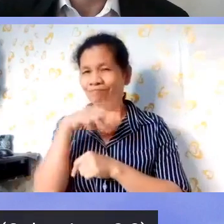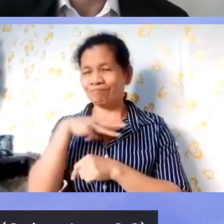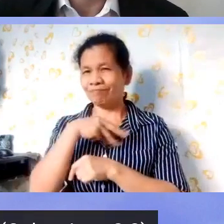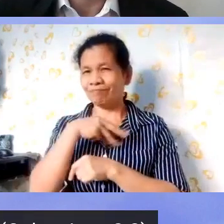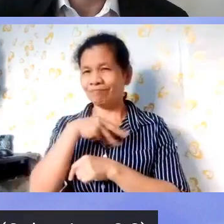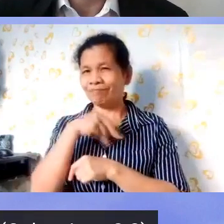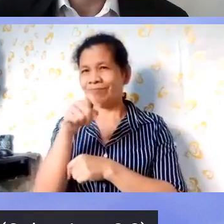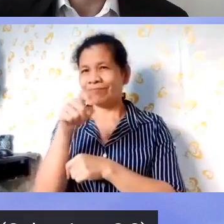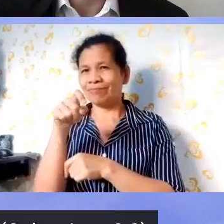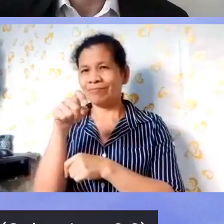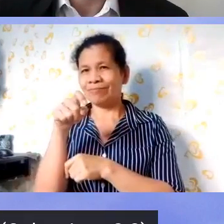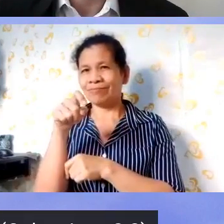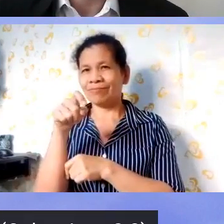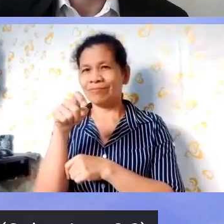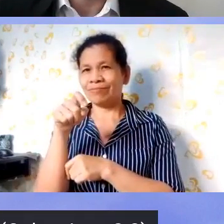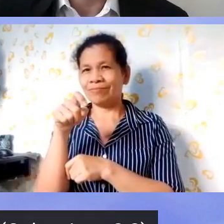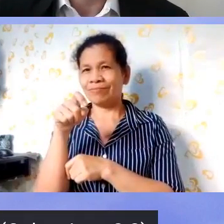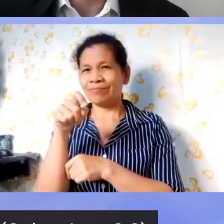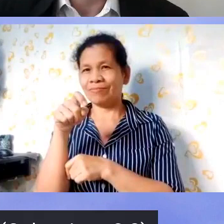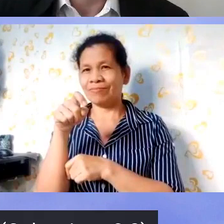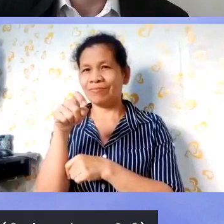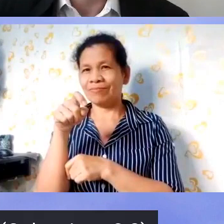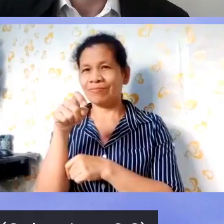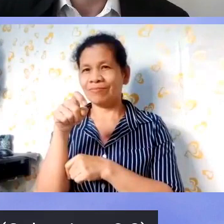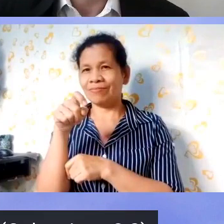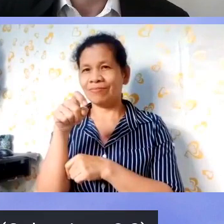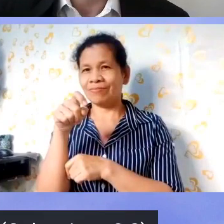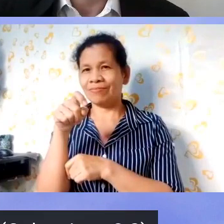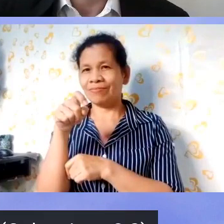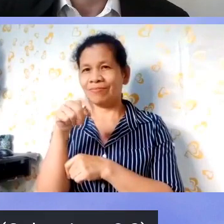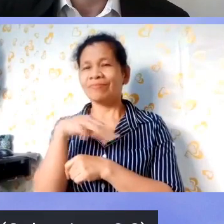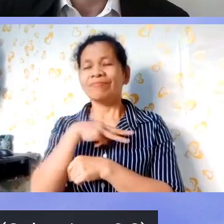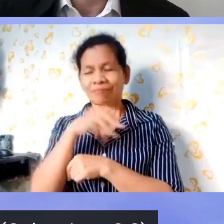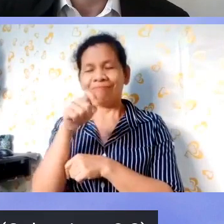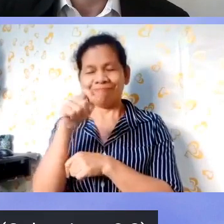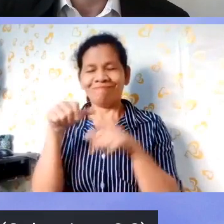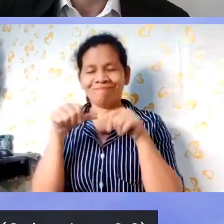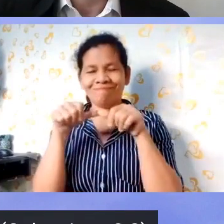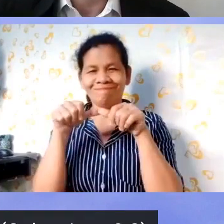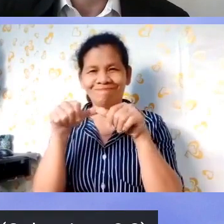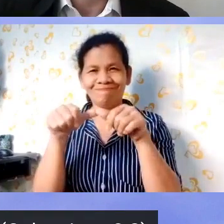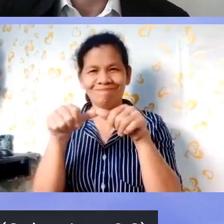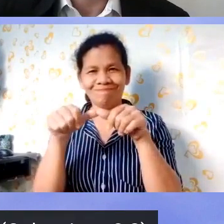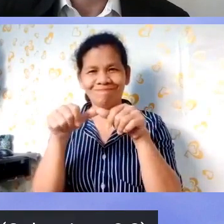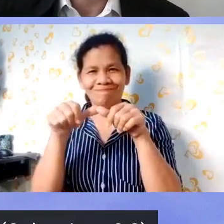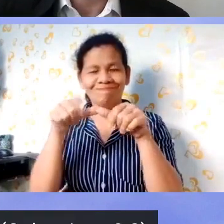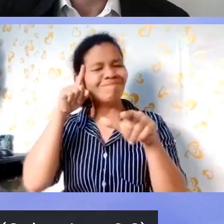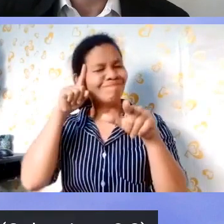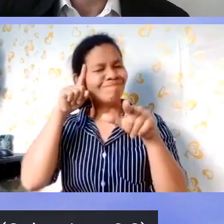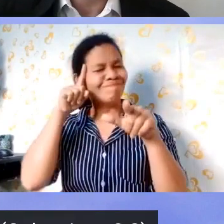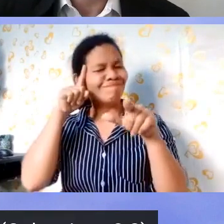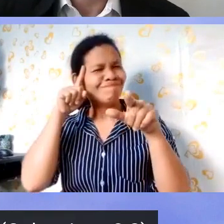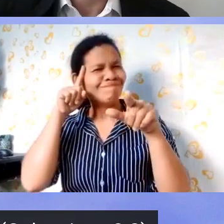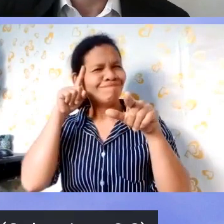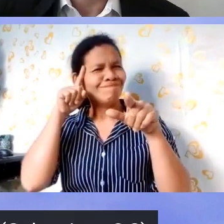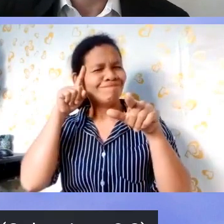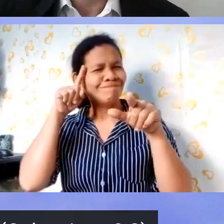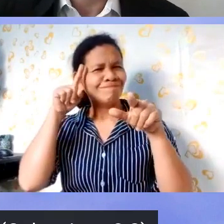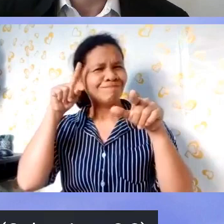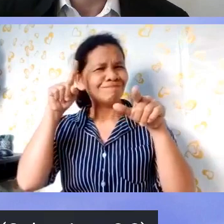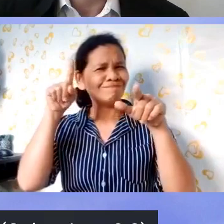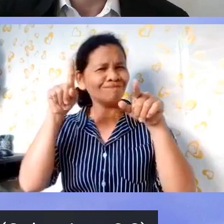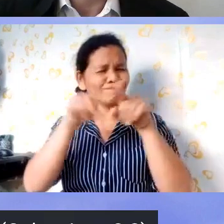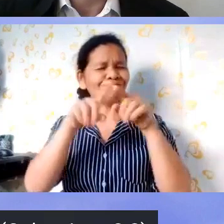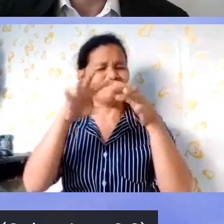ng ang nananatiling ugnayan sa ating mahal na Diyos. At iyan